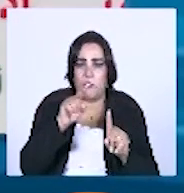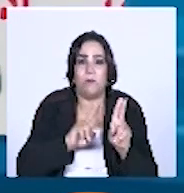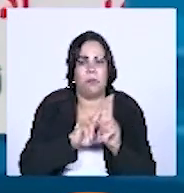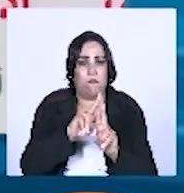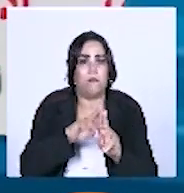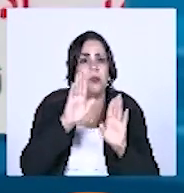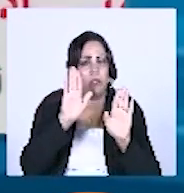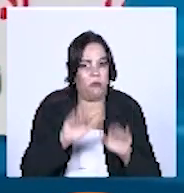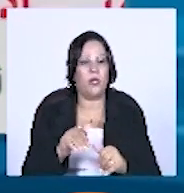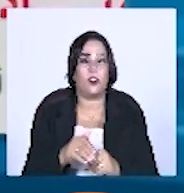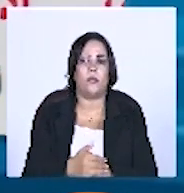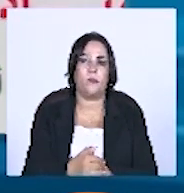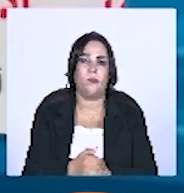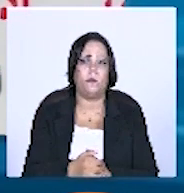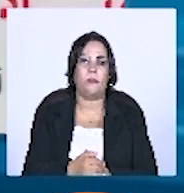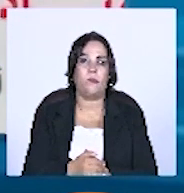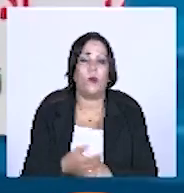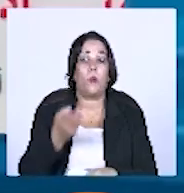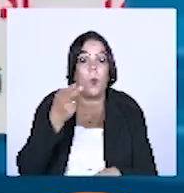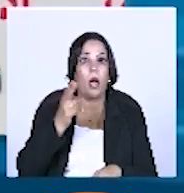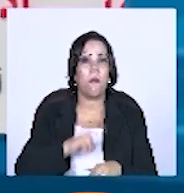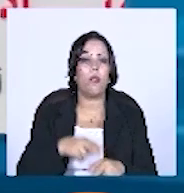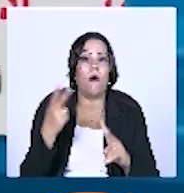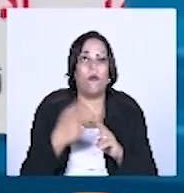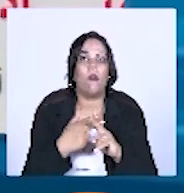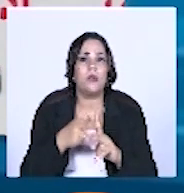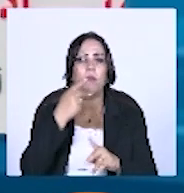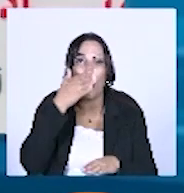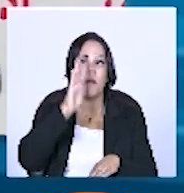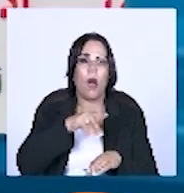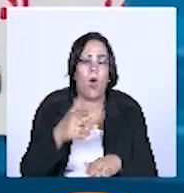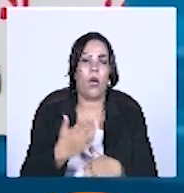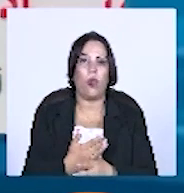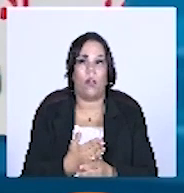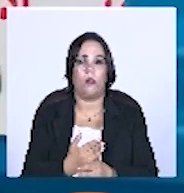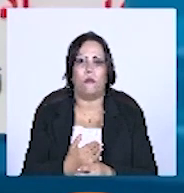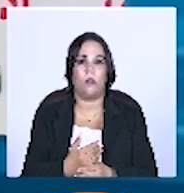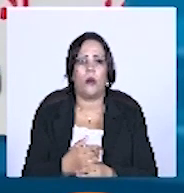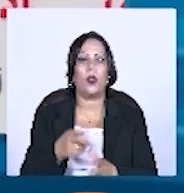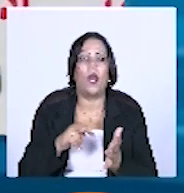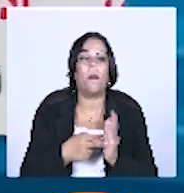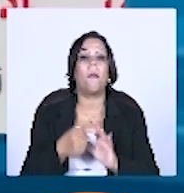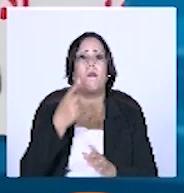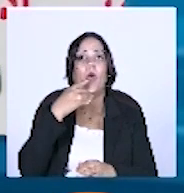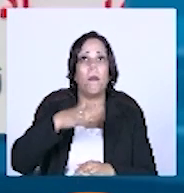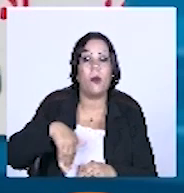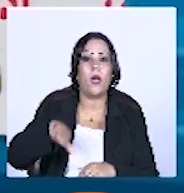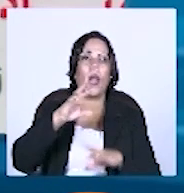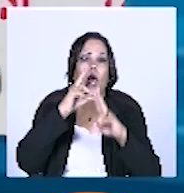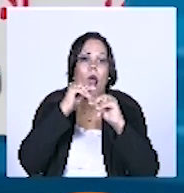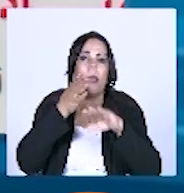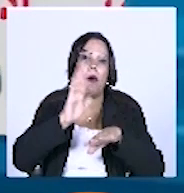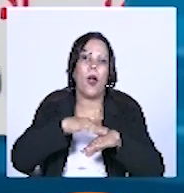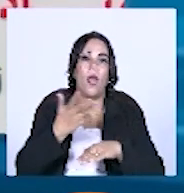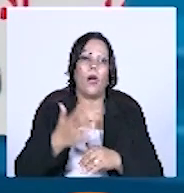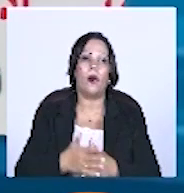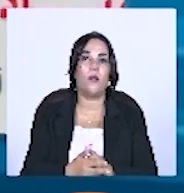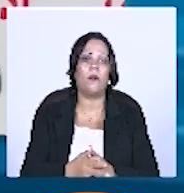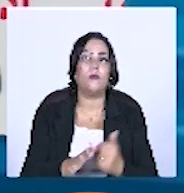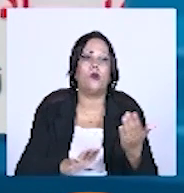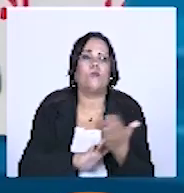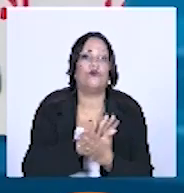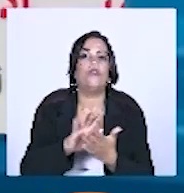ويعني موجوده والناس بتشكو منها يبقى اذا احنا بنتكلم على